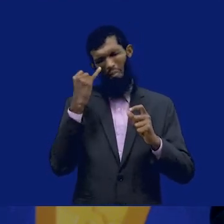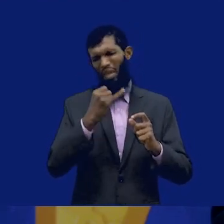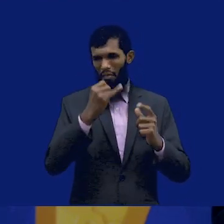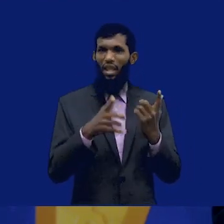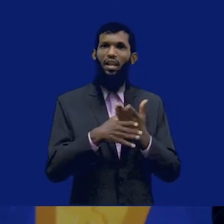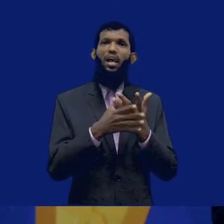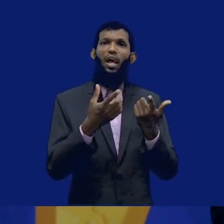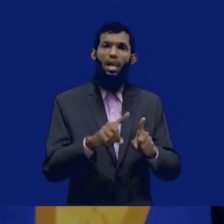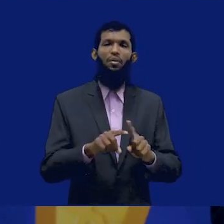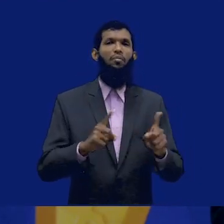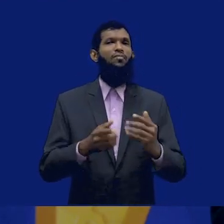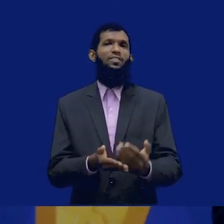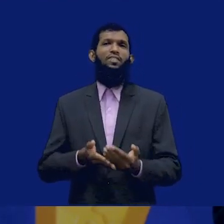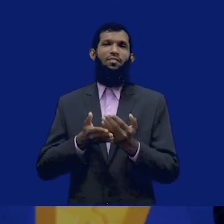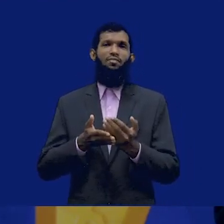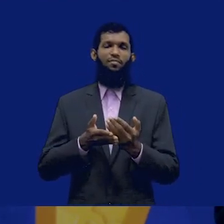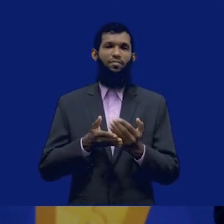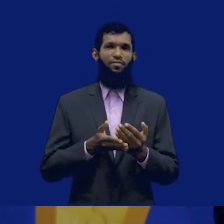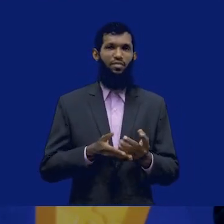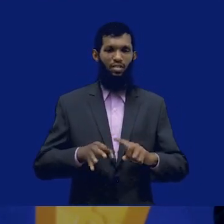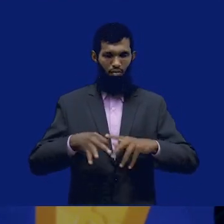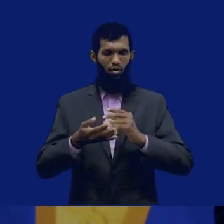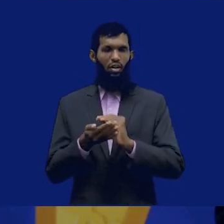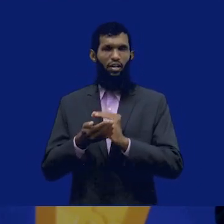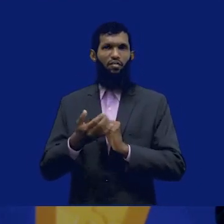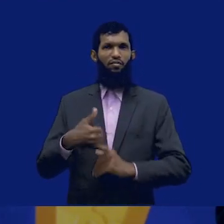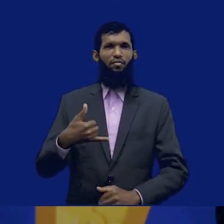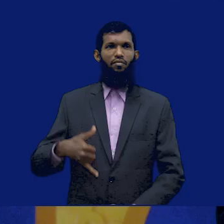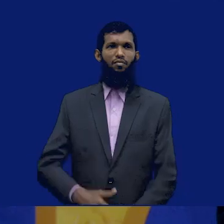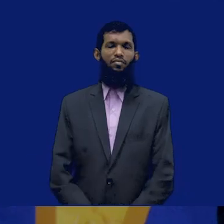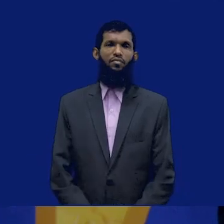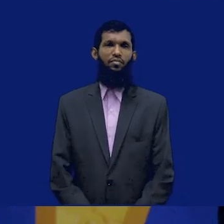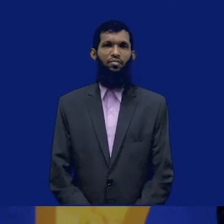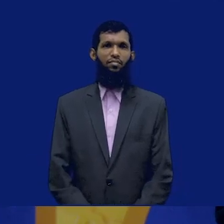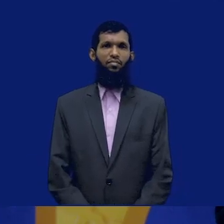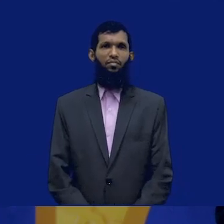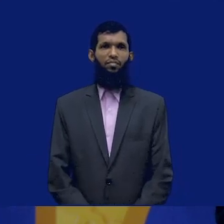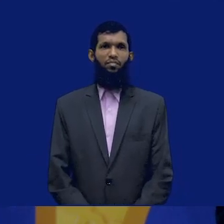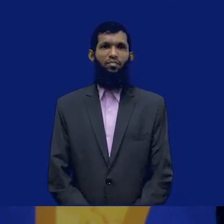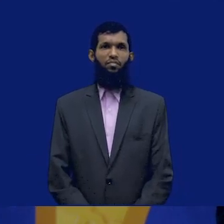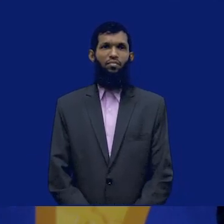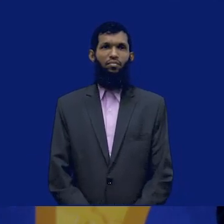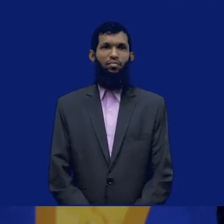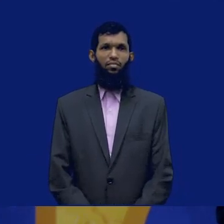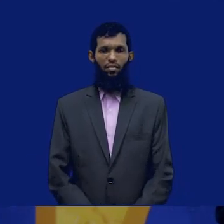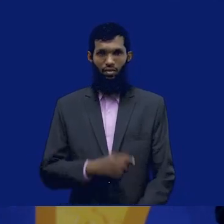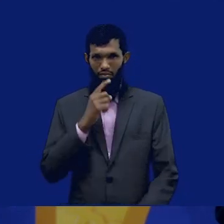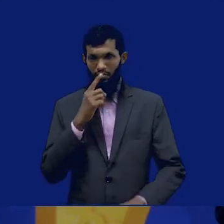ta'ala describes the people who give zakat. الَّذِينَ يُنْفِقُونَ أَمْوَالَهُمْ فِي سَبِيلِ